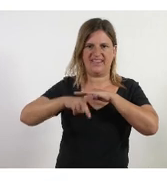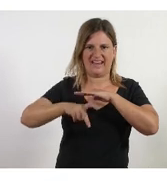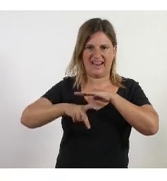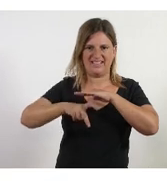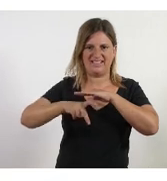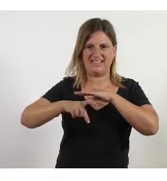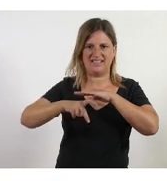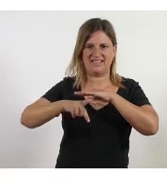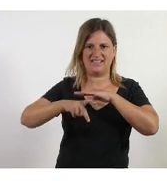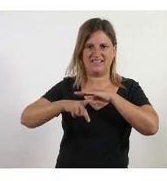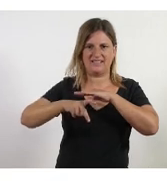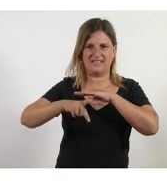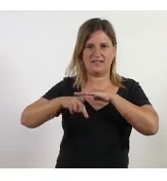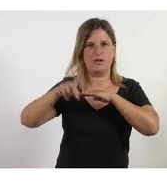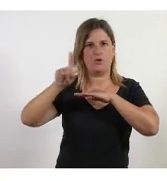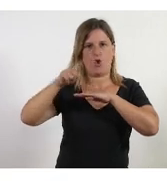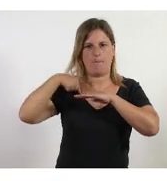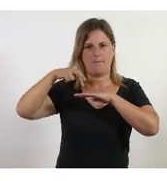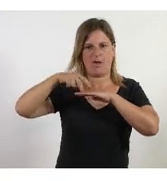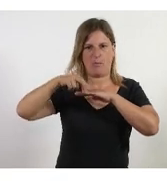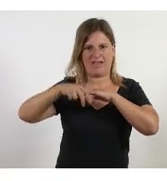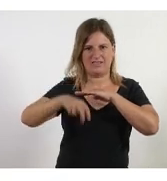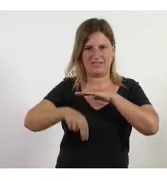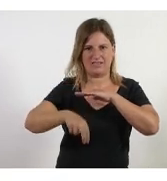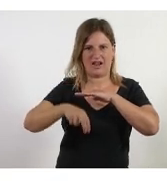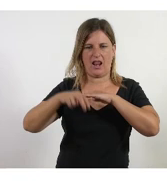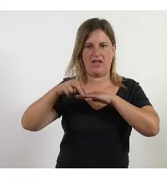Tres. Estic baixant l'escala.